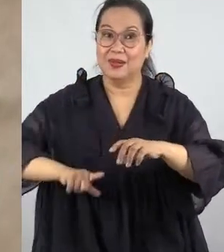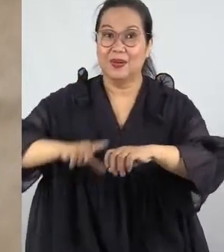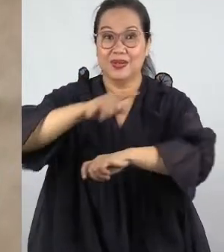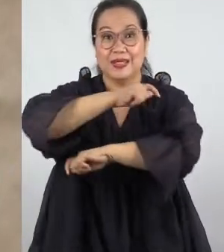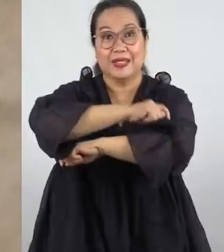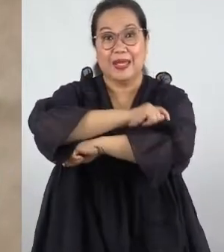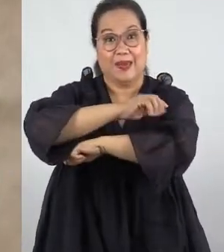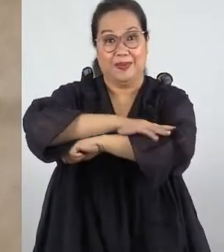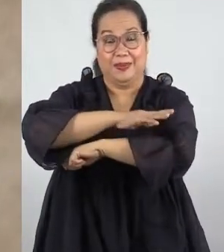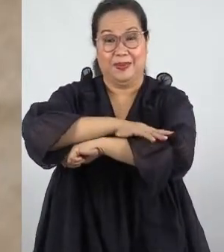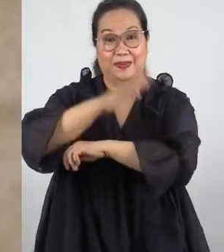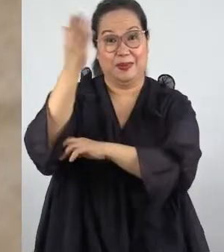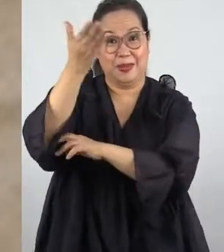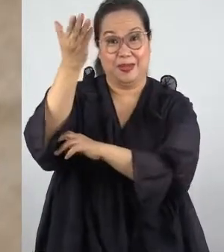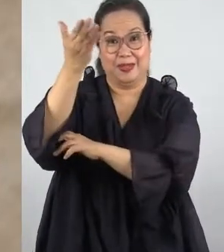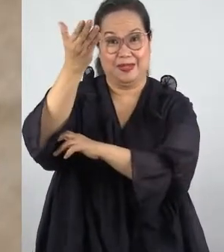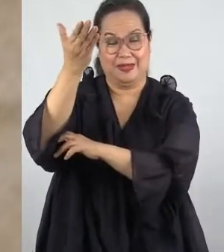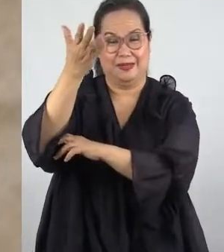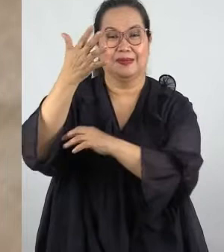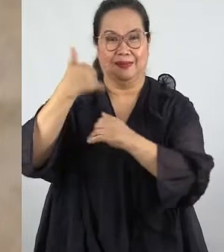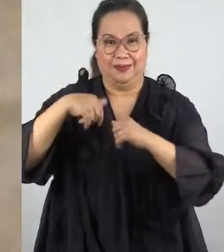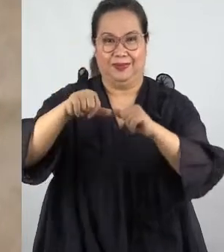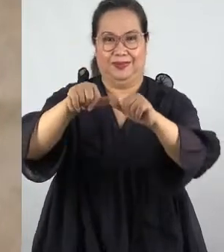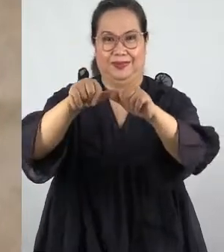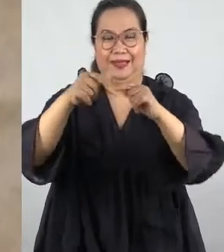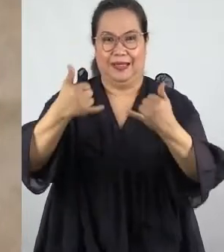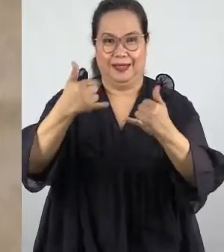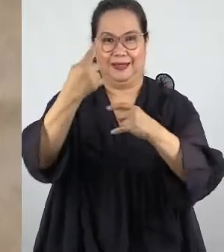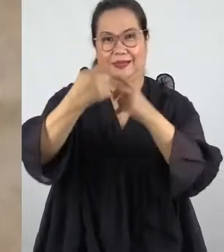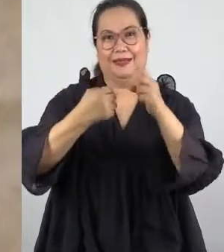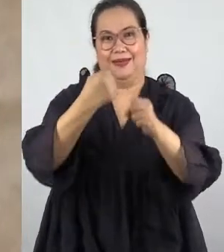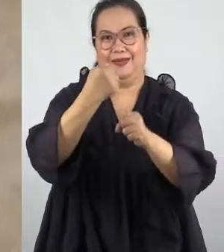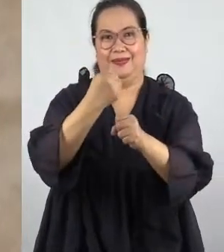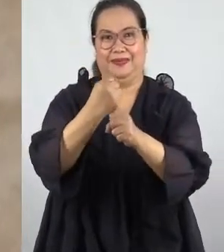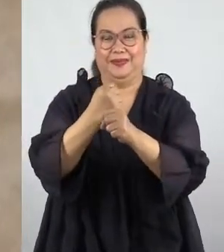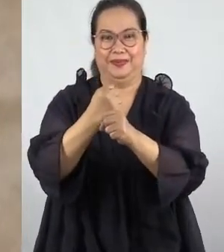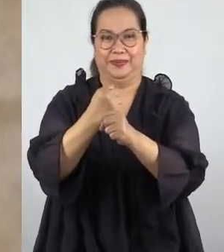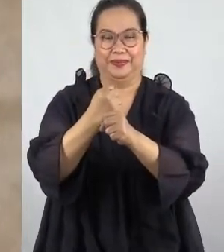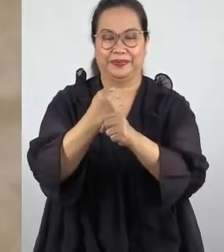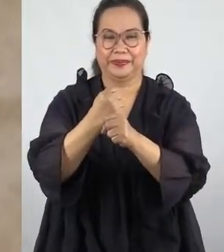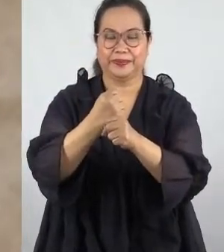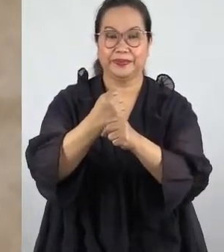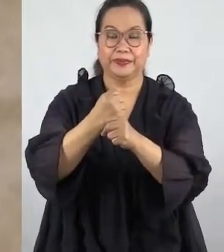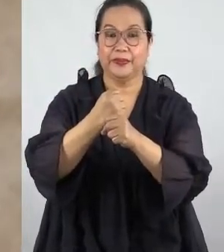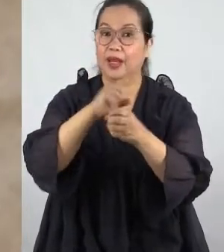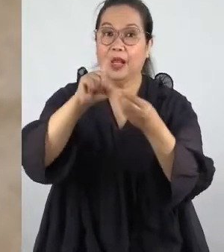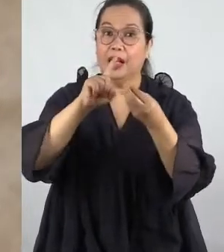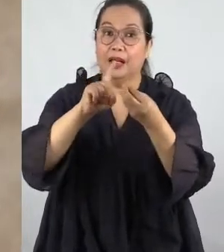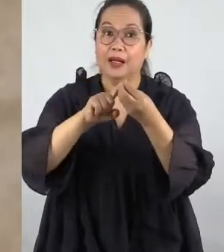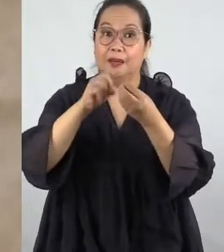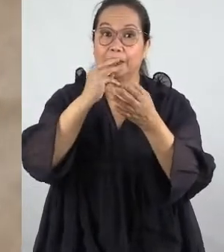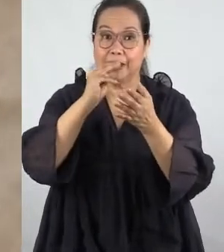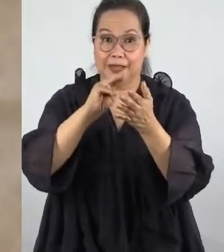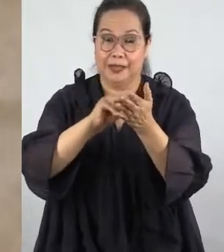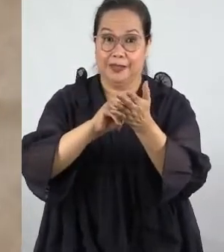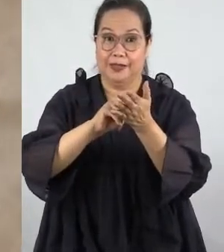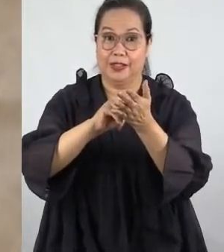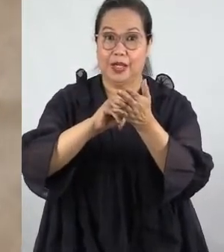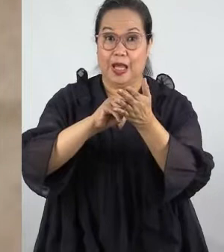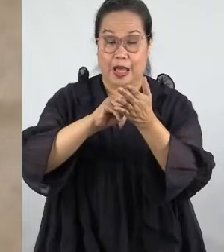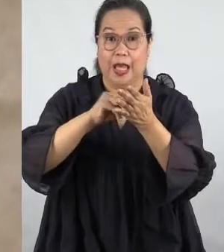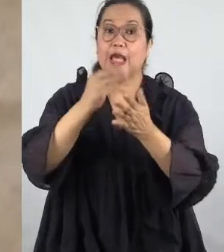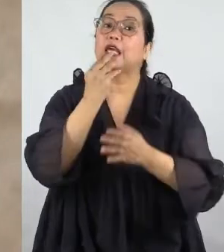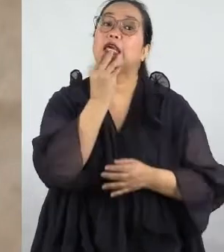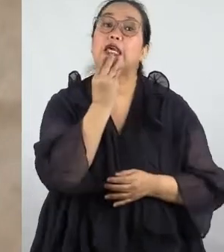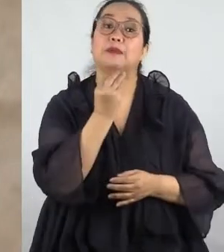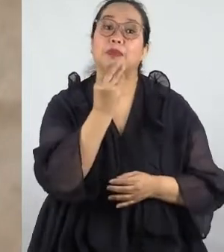natin. Nagpapatuloy po tayo hanggang sa taon na ito. Ang mga mensahe na ito sa Hebreo ay